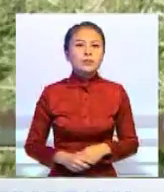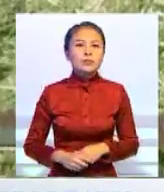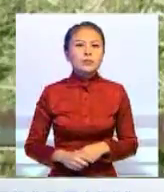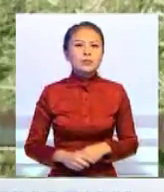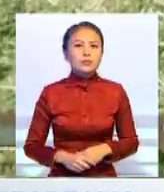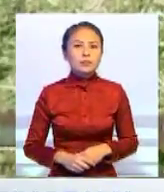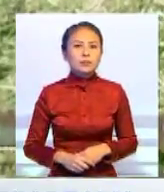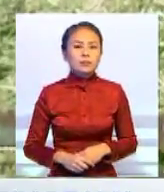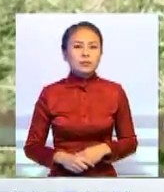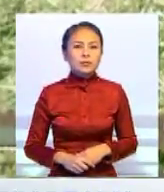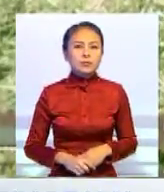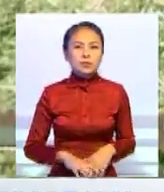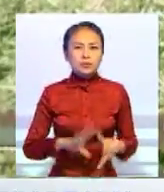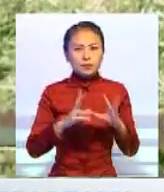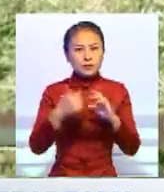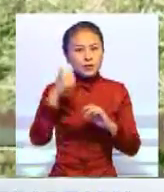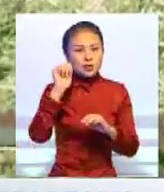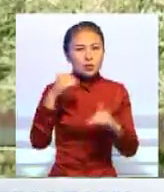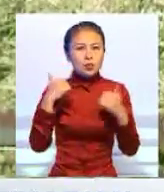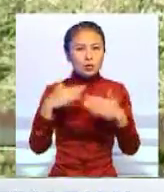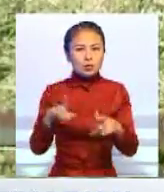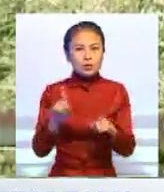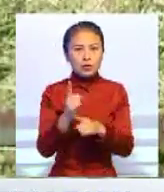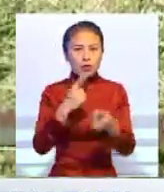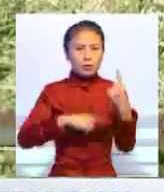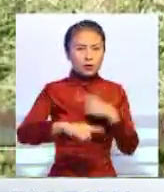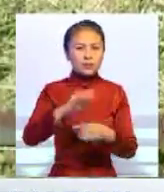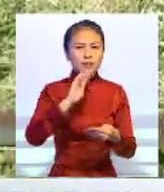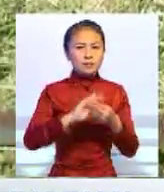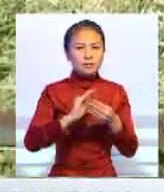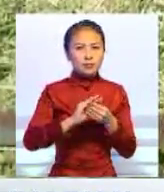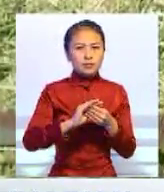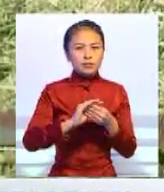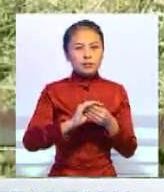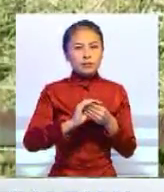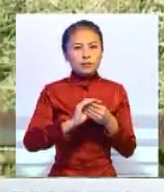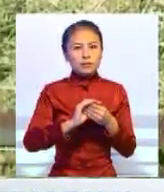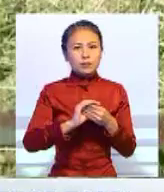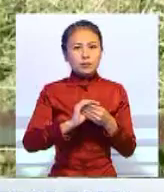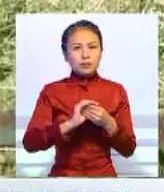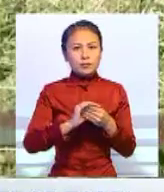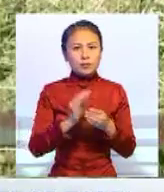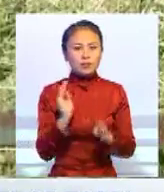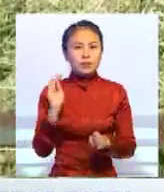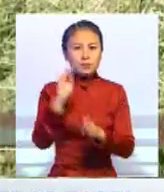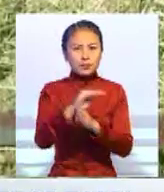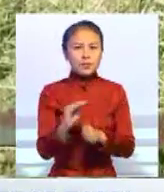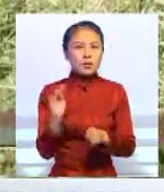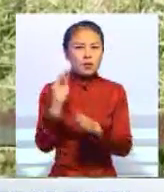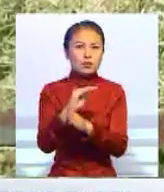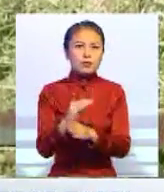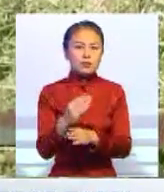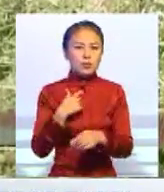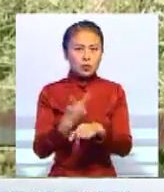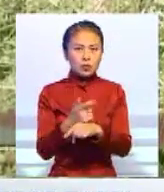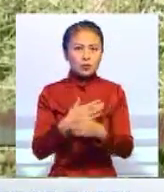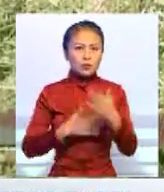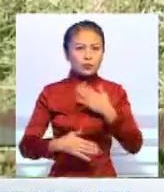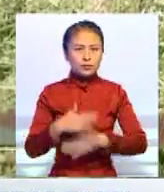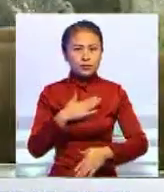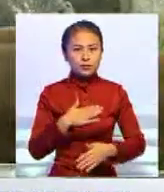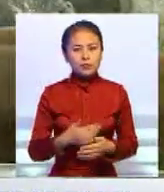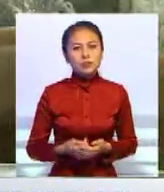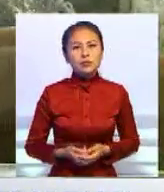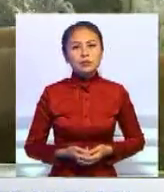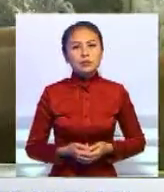Табыс көзін тауып, кешегіне өткізіп, уже қайтан орнына мал алып, табысымызды өзімізше қуанып жатырмыз табыс